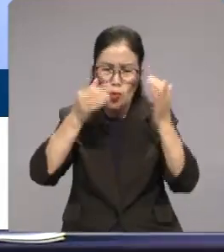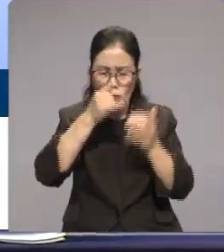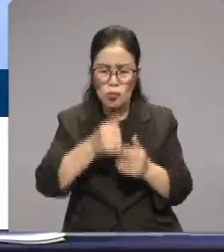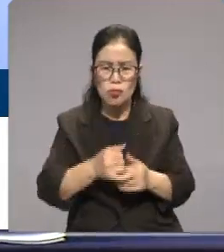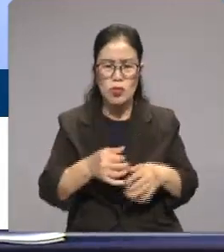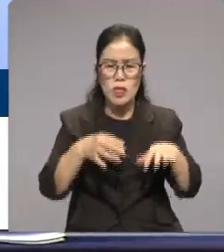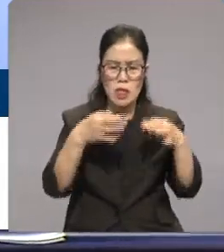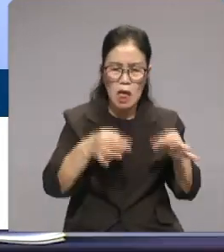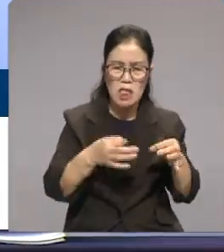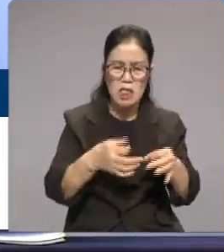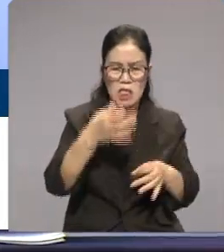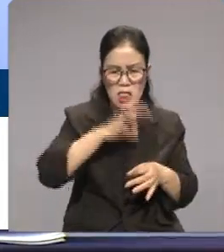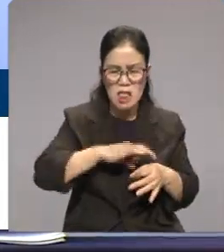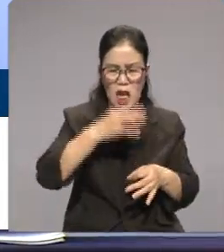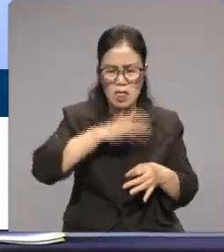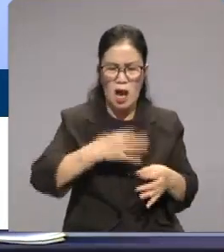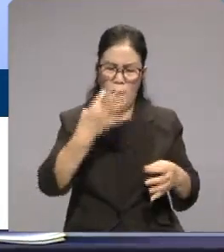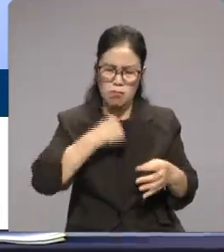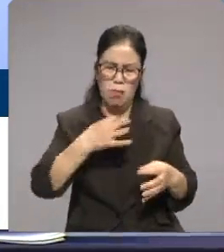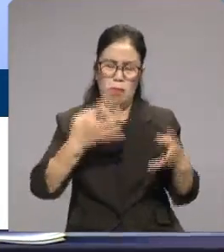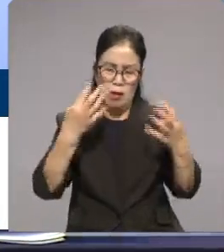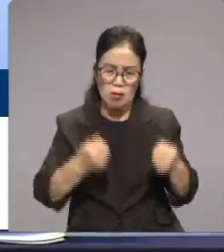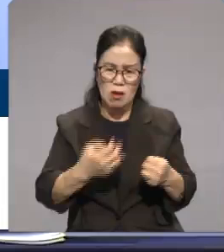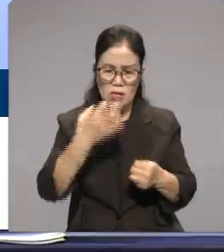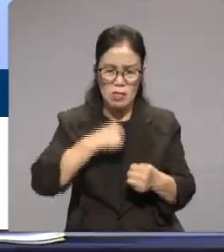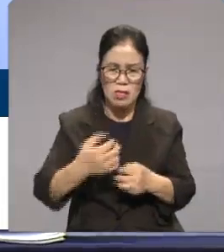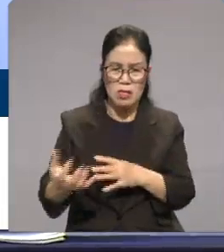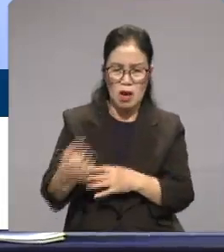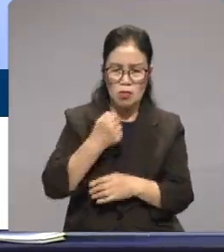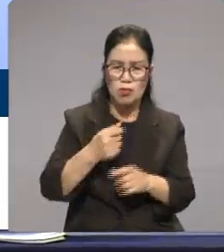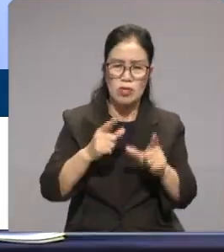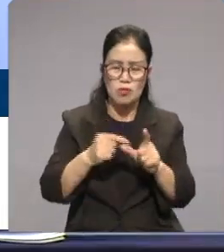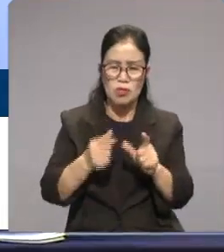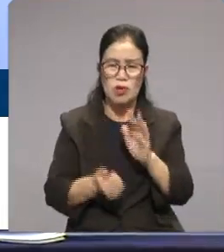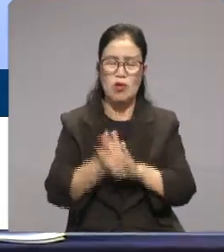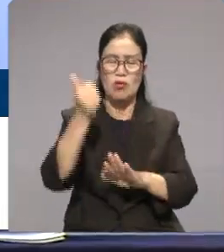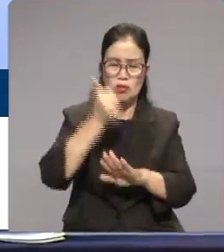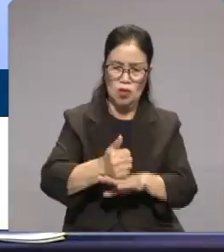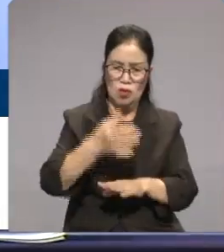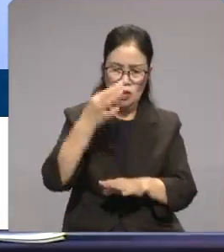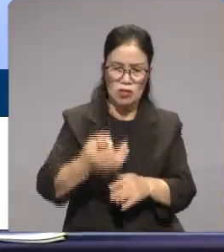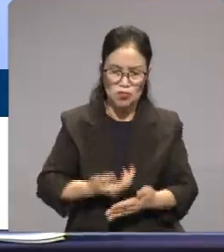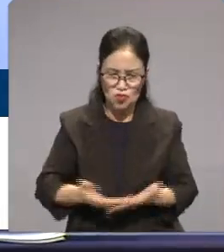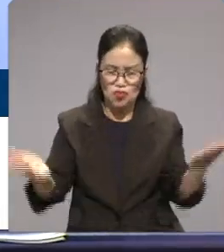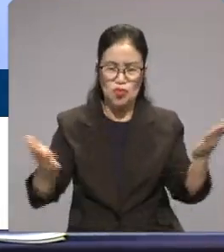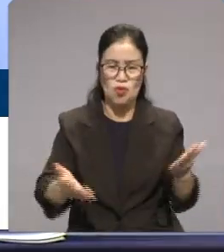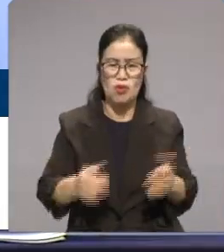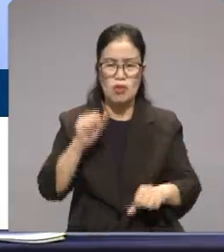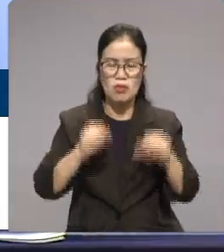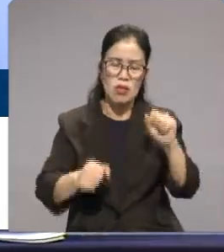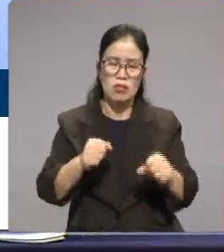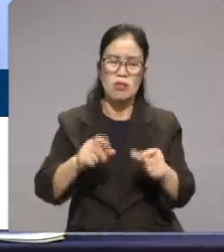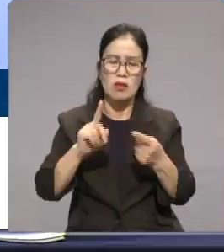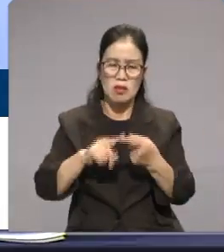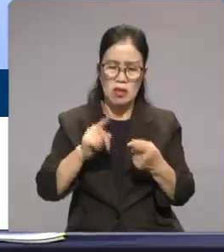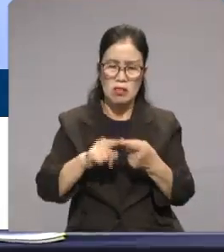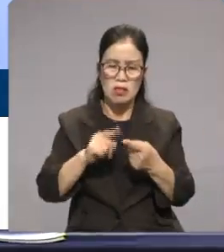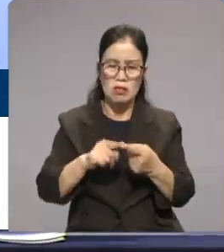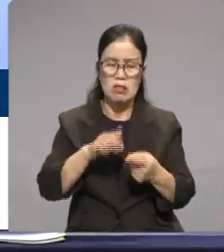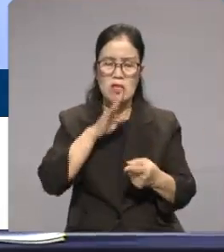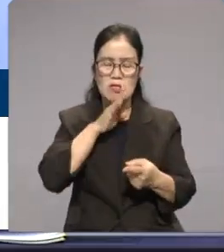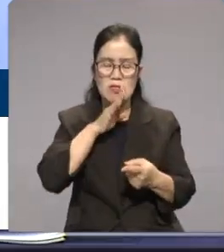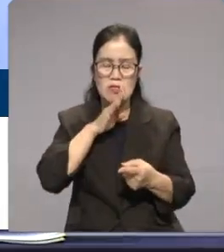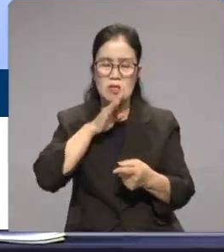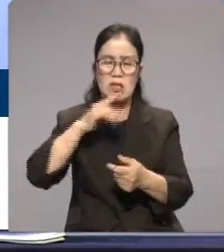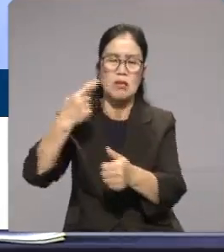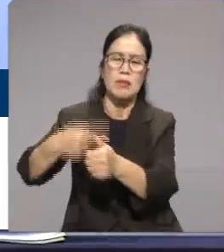은행들은 이자를 이익을 이렇게 많이 내고 그리고 그 이익을 바탕으로 뭐 일부에서 성과급 주고 뭐 이런 어떤 행태들